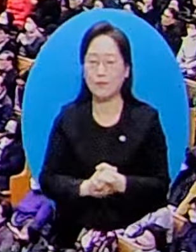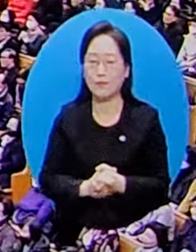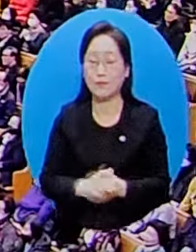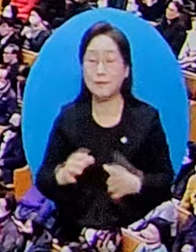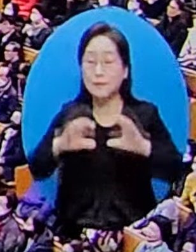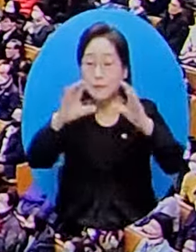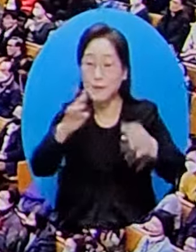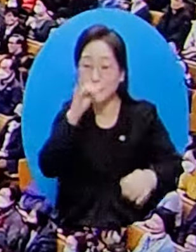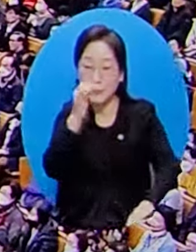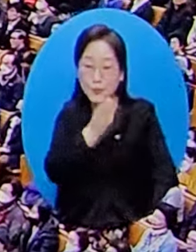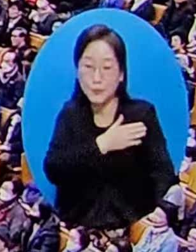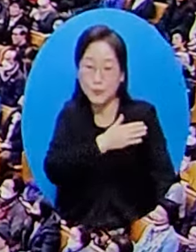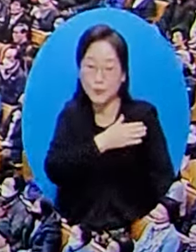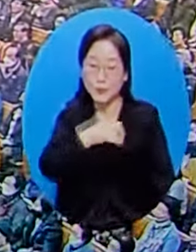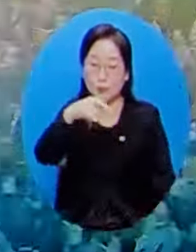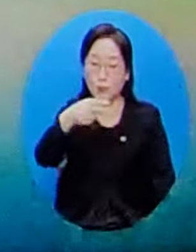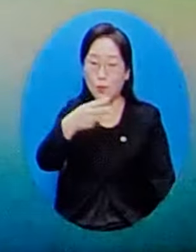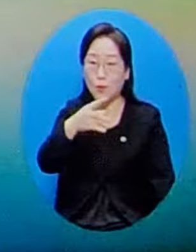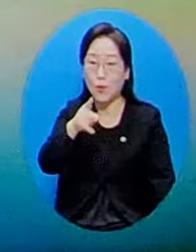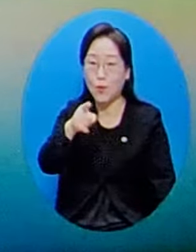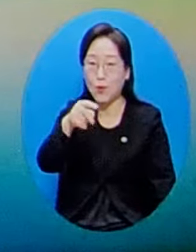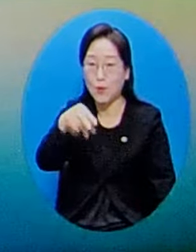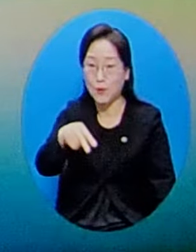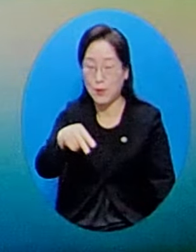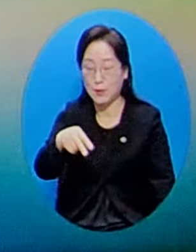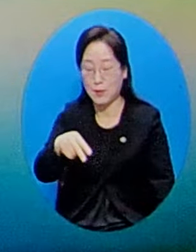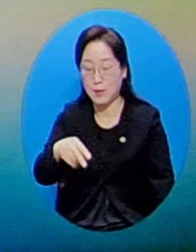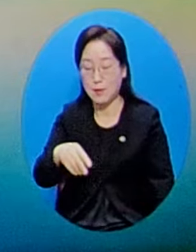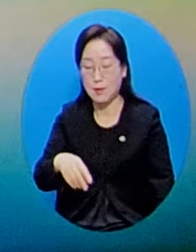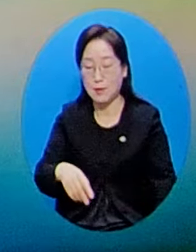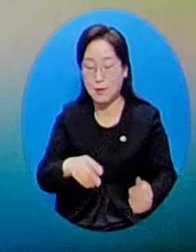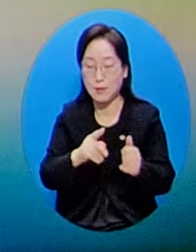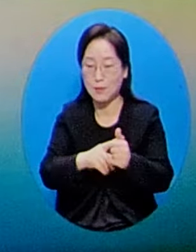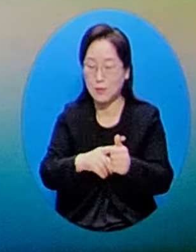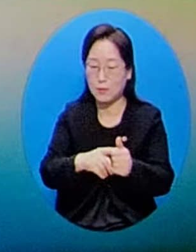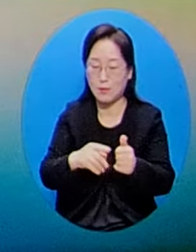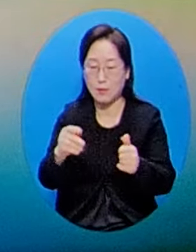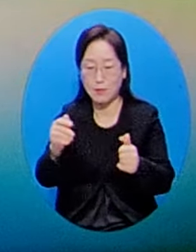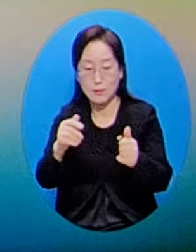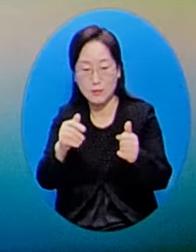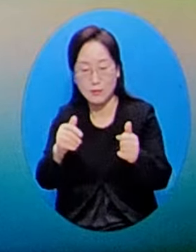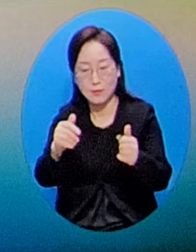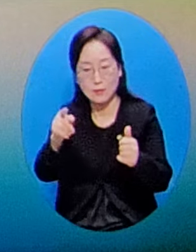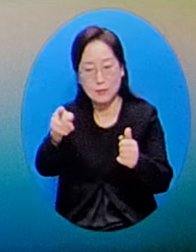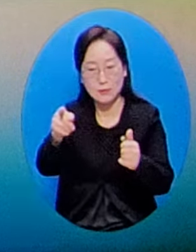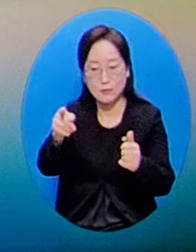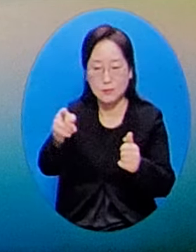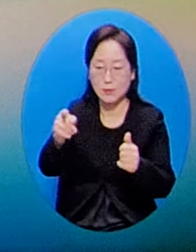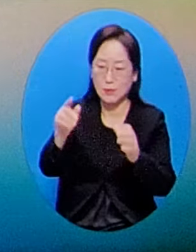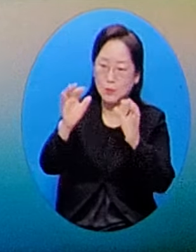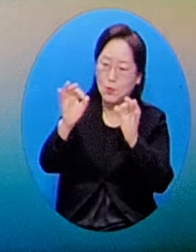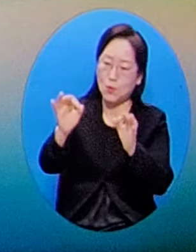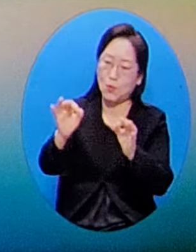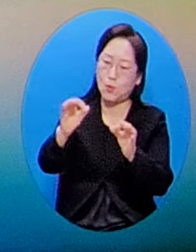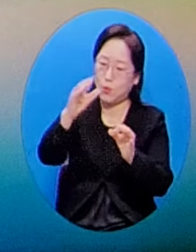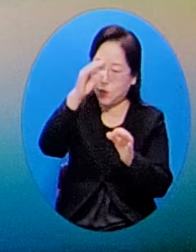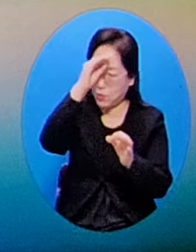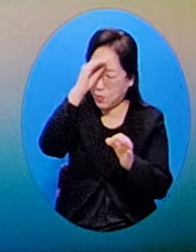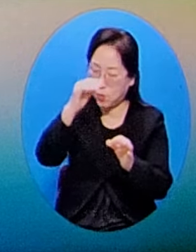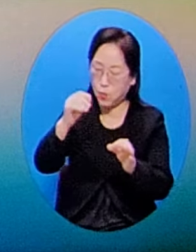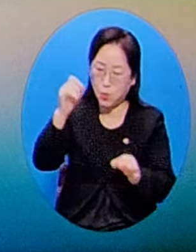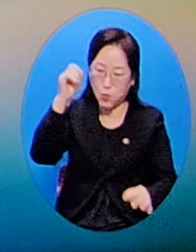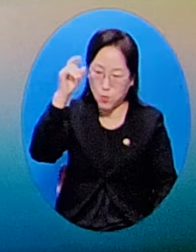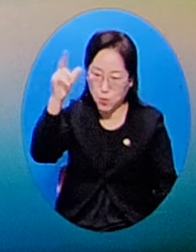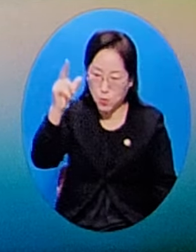세계적인 거부 워렌 버핏과 빌 게츠가 가장 존경하는 분이었는데 워렌 버핏은 그를 두고 그는 모범을 보였다. 나의 영웅이자